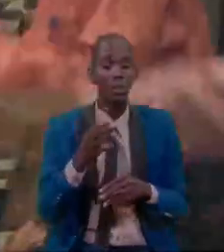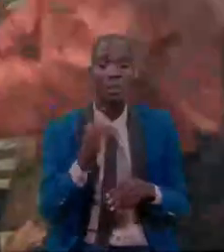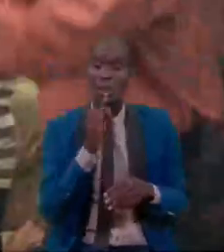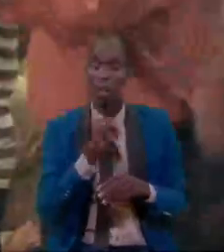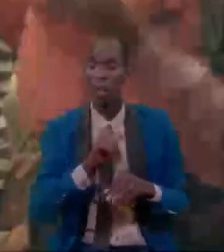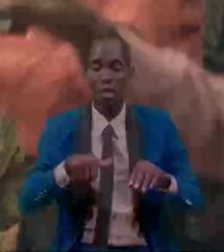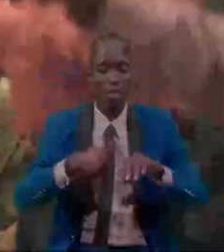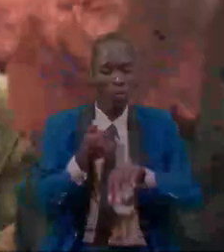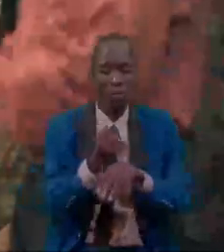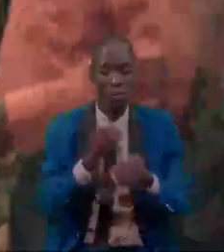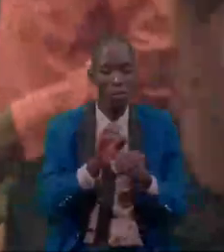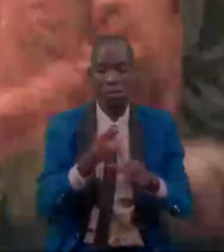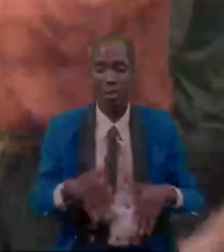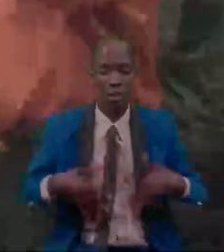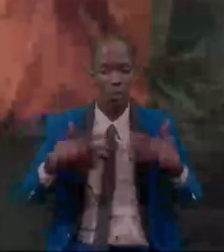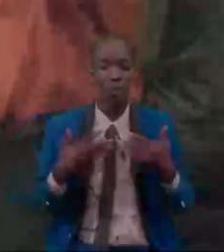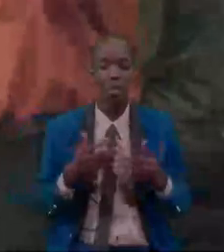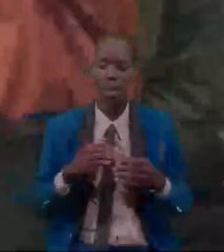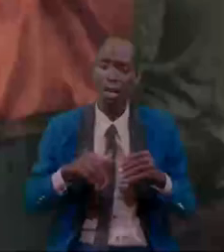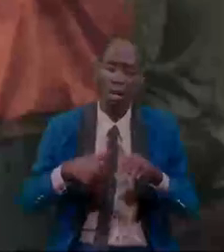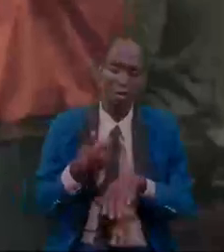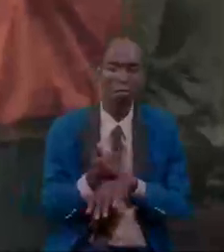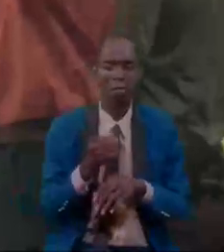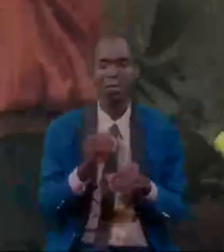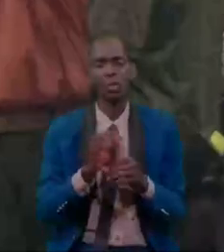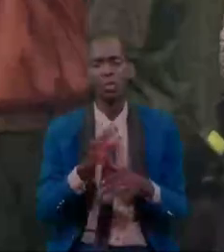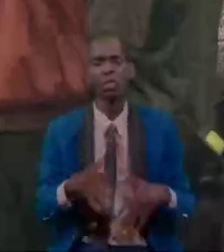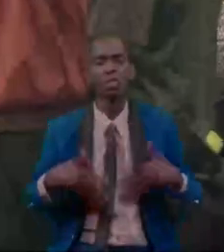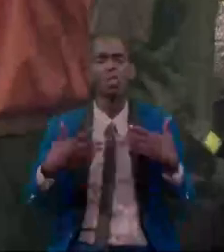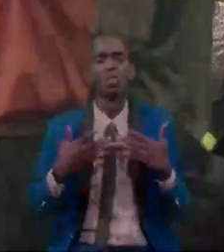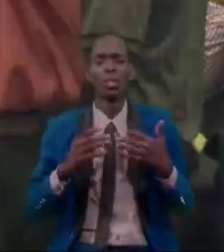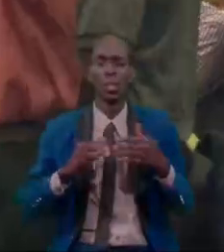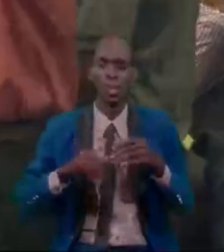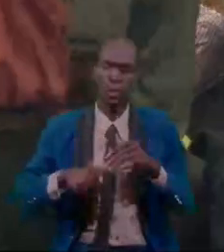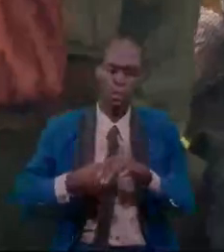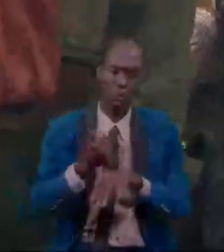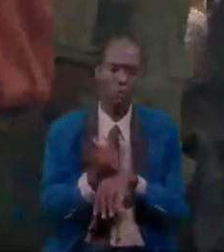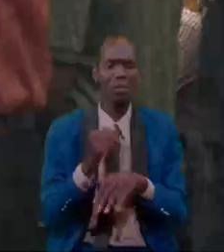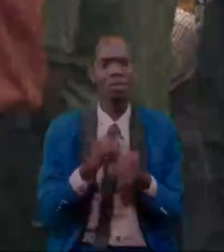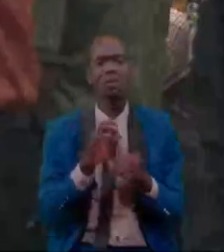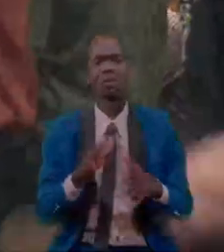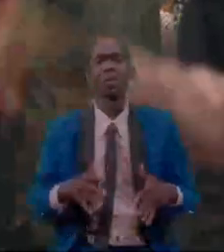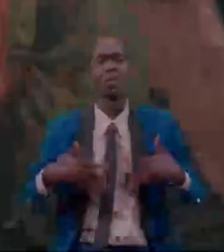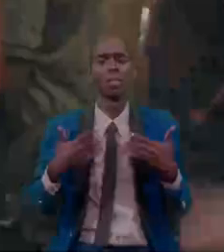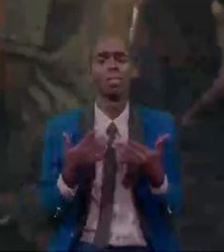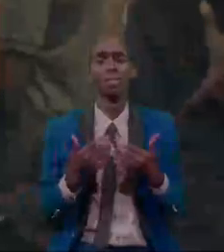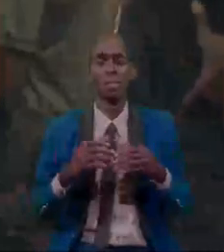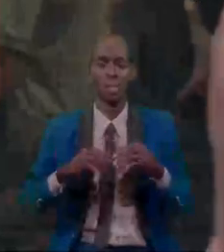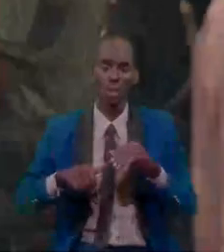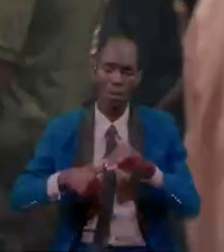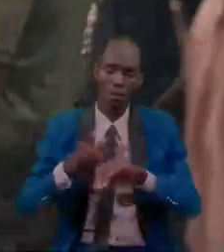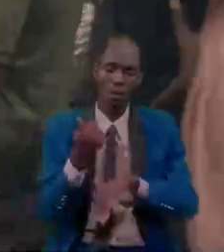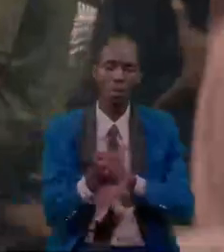La confirmation dans votre vie, la confirmation. La confirmation.